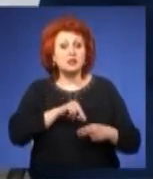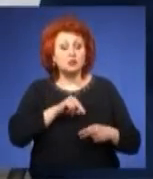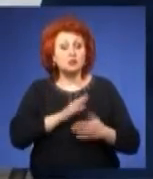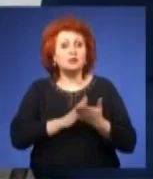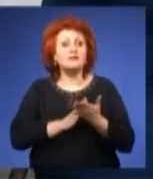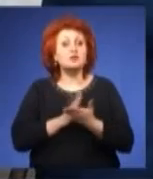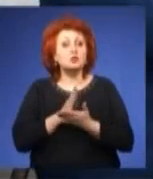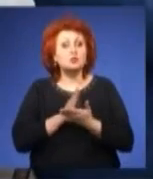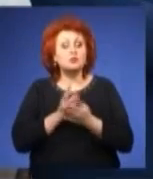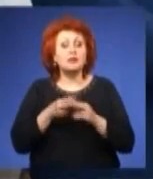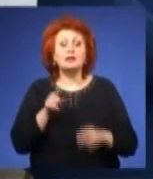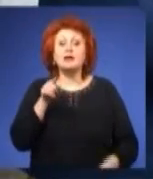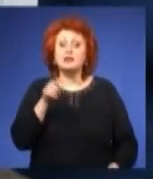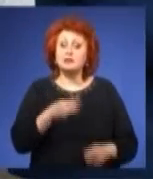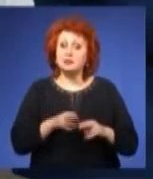Спасибо.